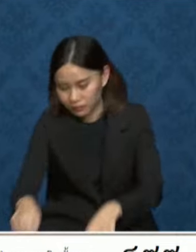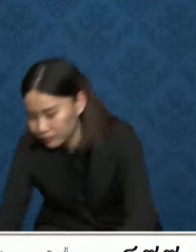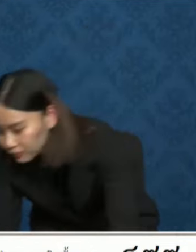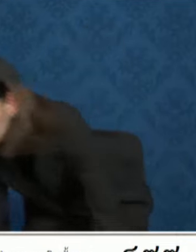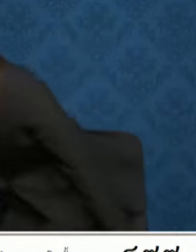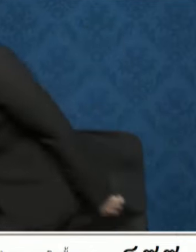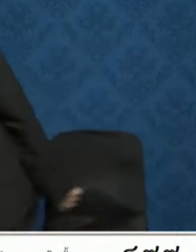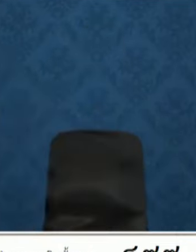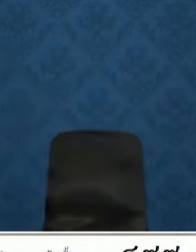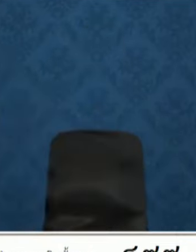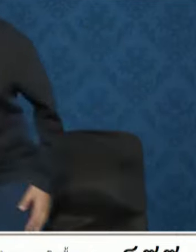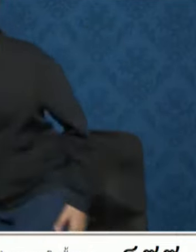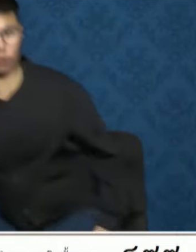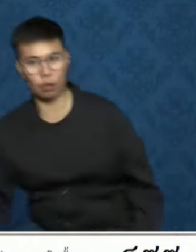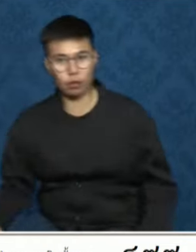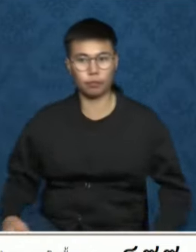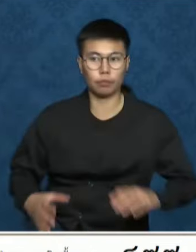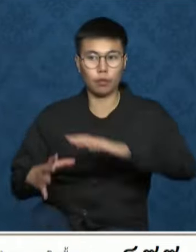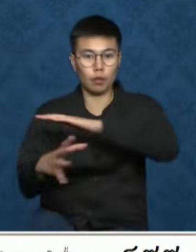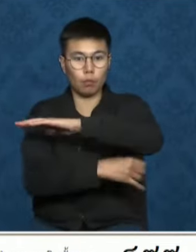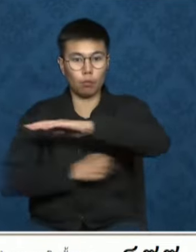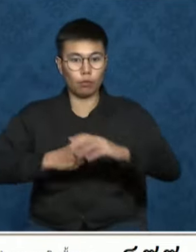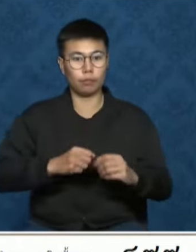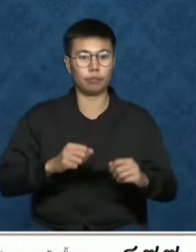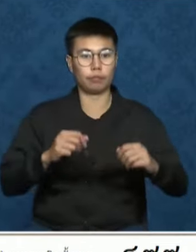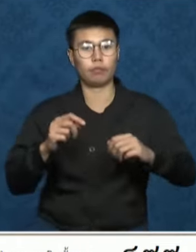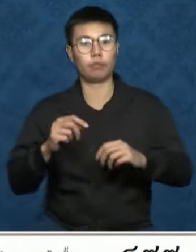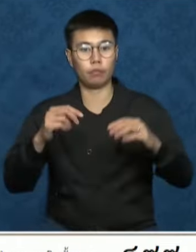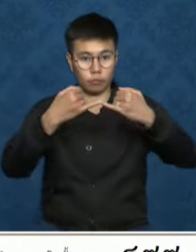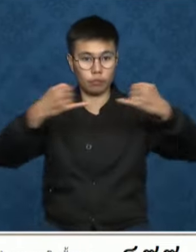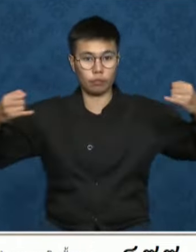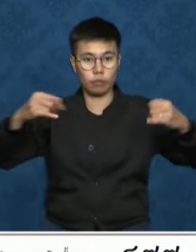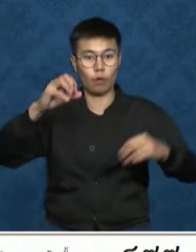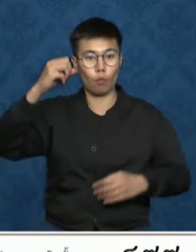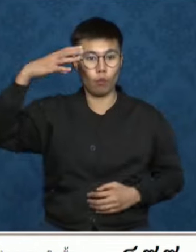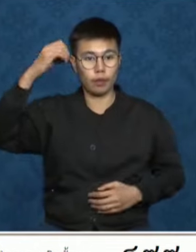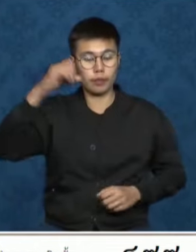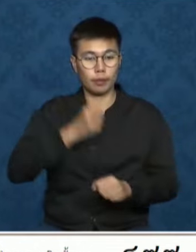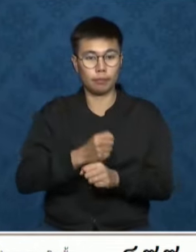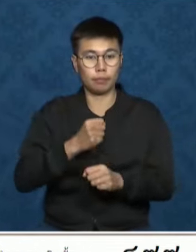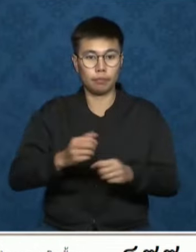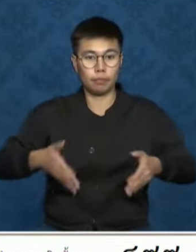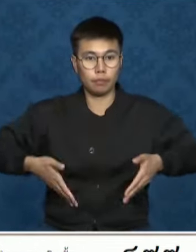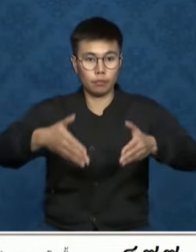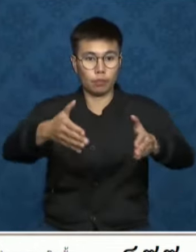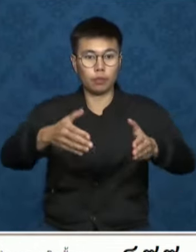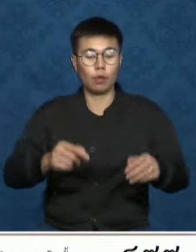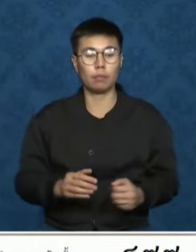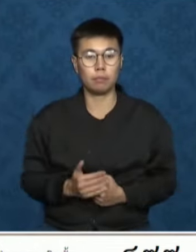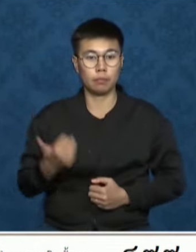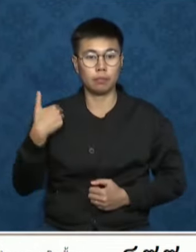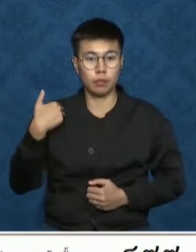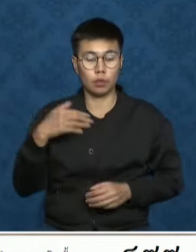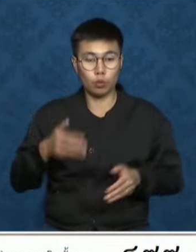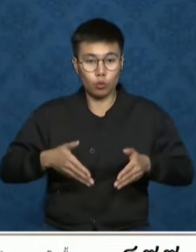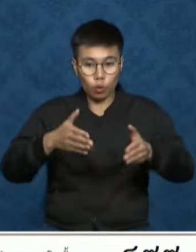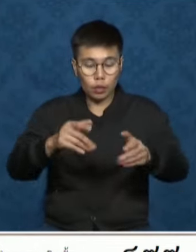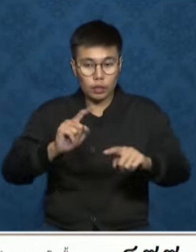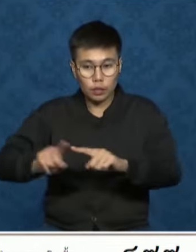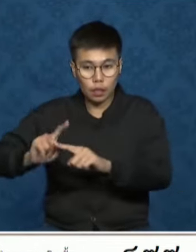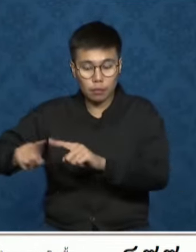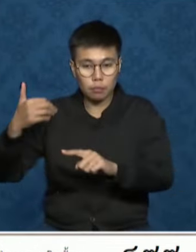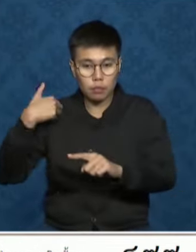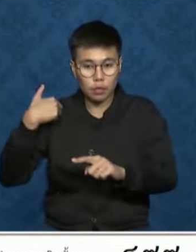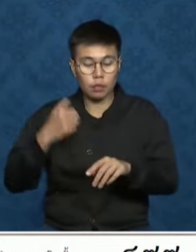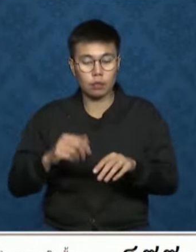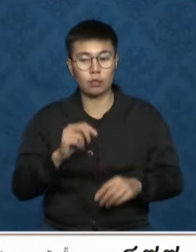การลักรอบขโมยใไฟ้าซึ่ทำให้ถนนต่างๆตามซอยต่ๆ ถนนหลวงถนนทางหลชนบท